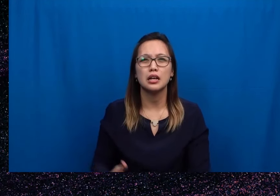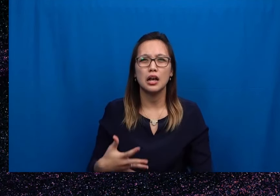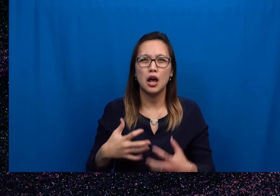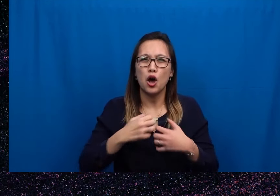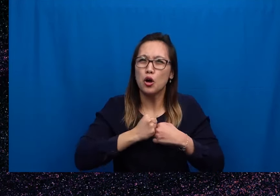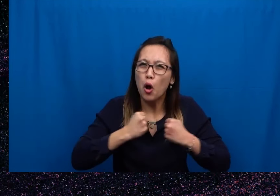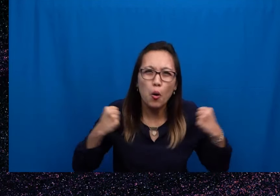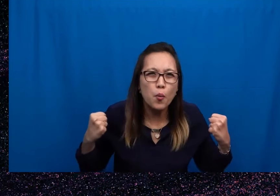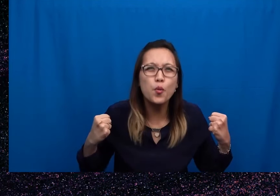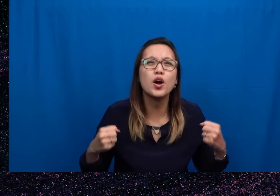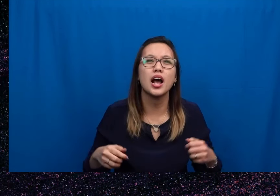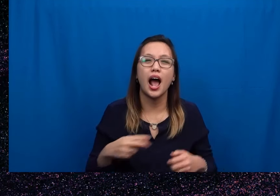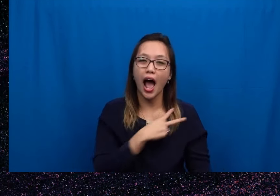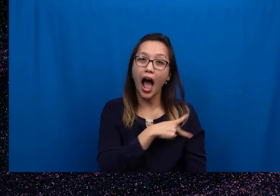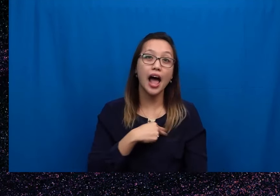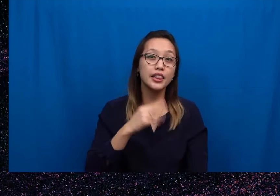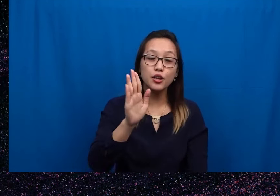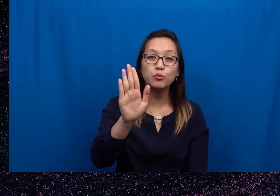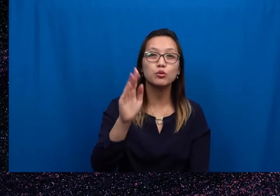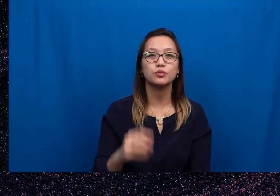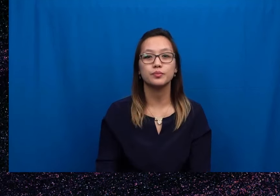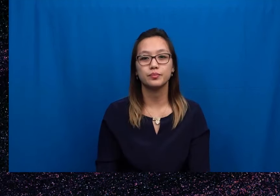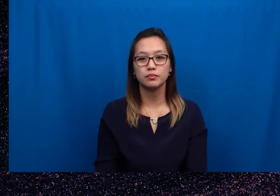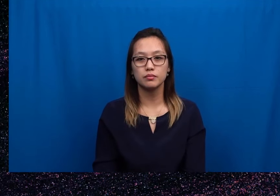di hadapan Tuhan saat ini.